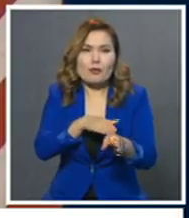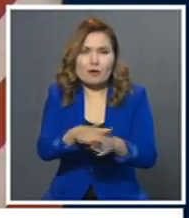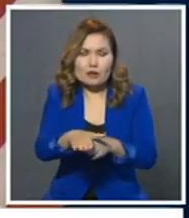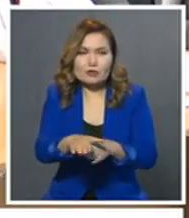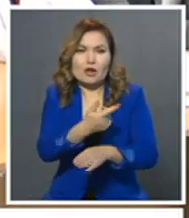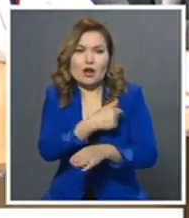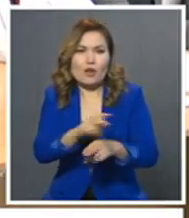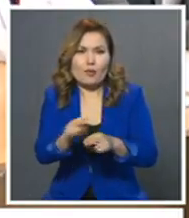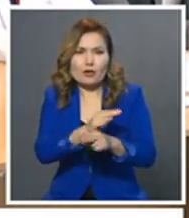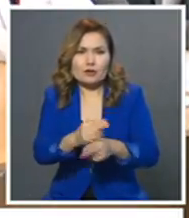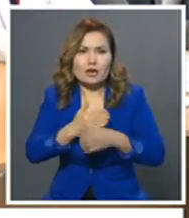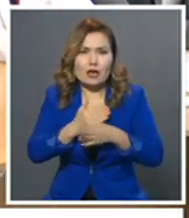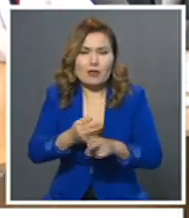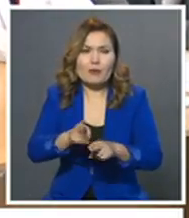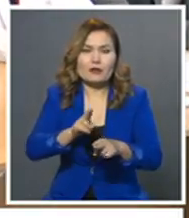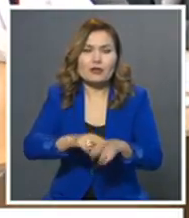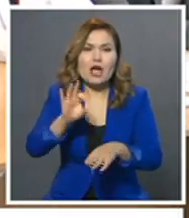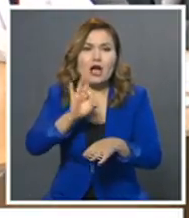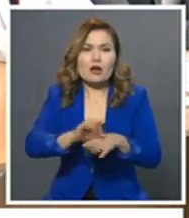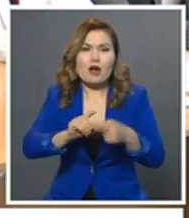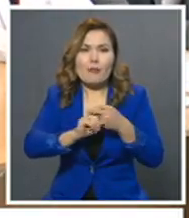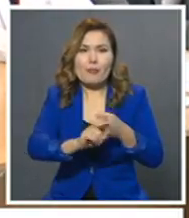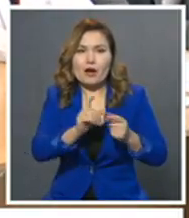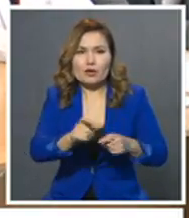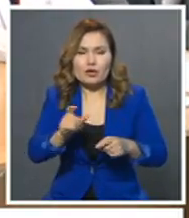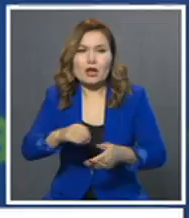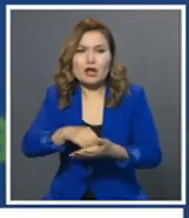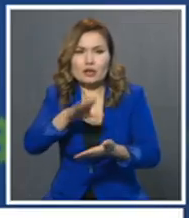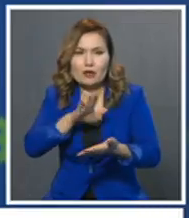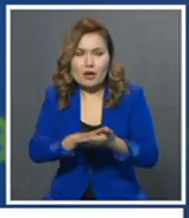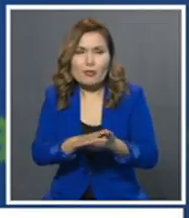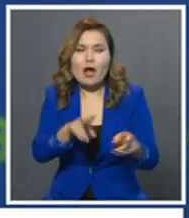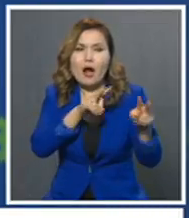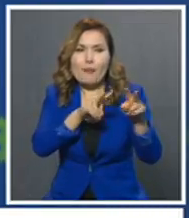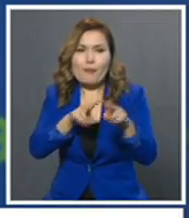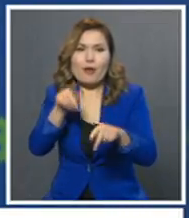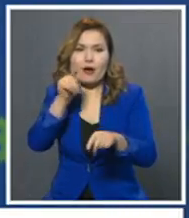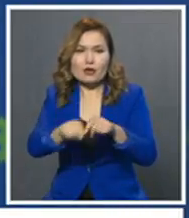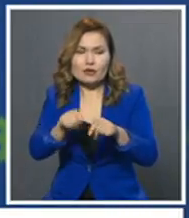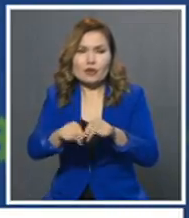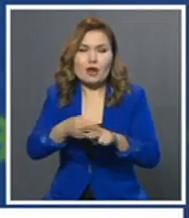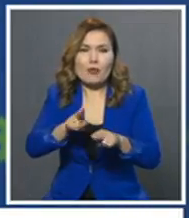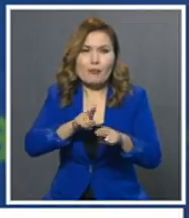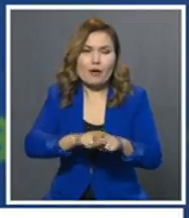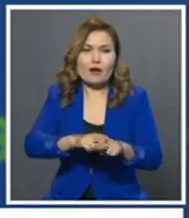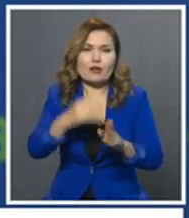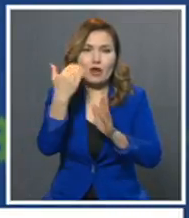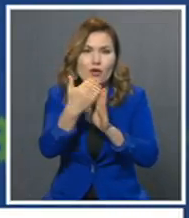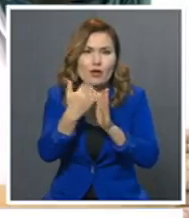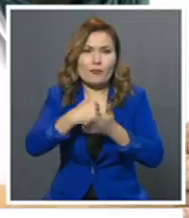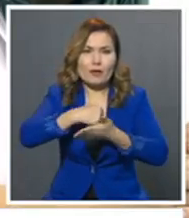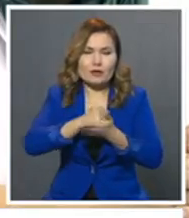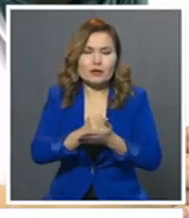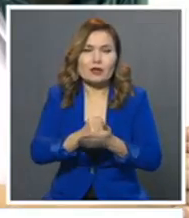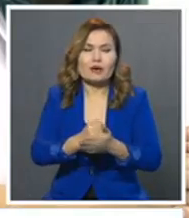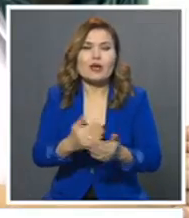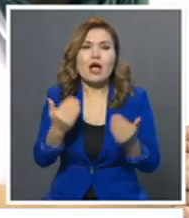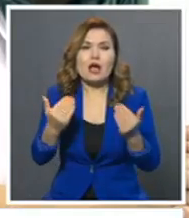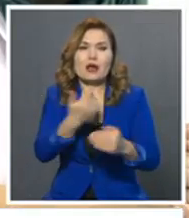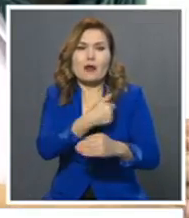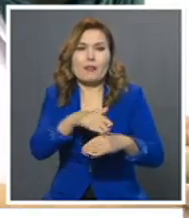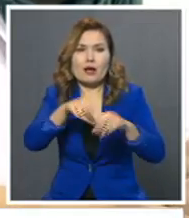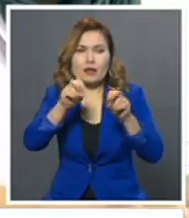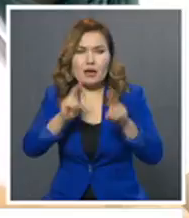жүргізілді. Атқарылған шара барысында дертке шалдыққандарды тіркеу, оларды бақылау бойынша ақпараттық жүйе жасалды. Енді мамандар